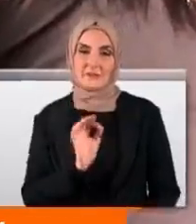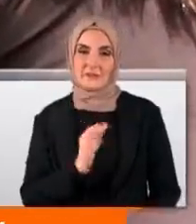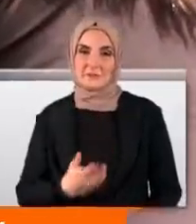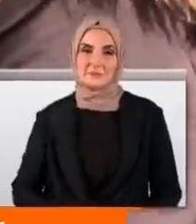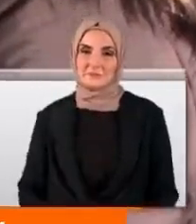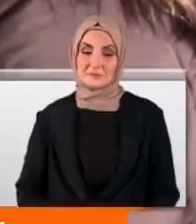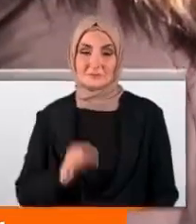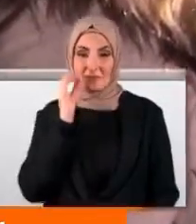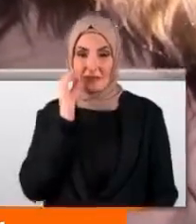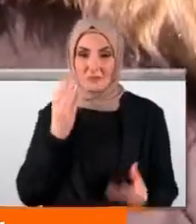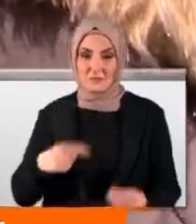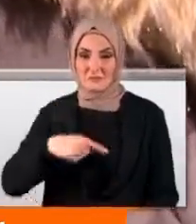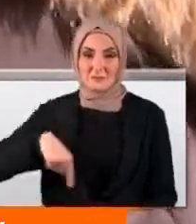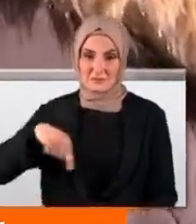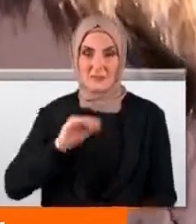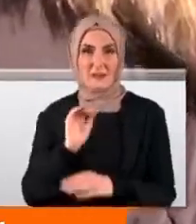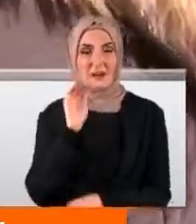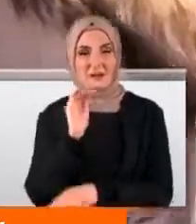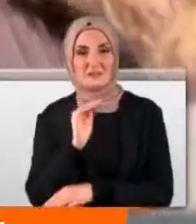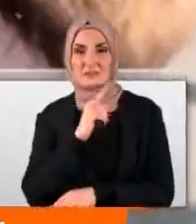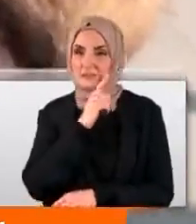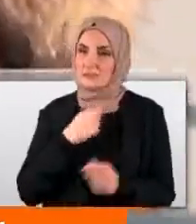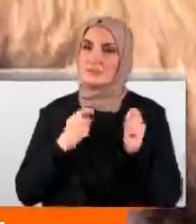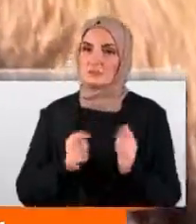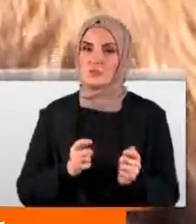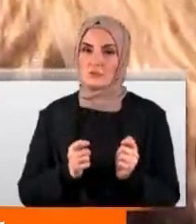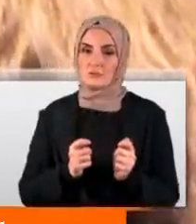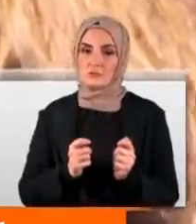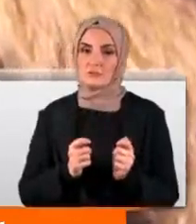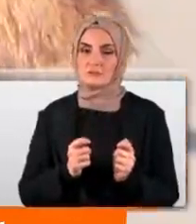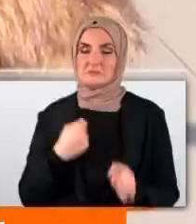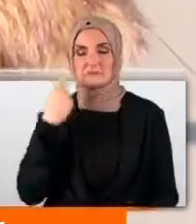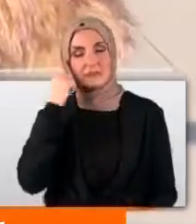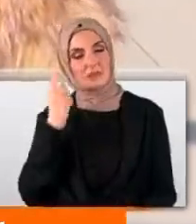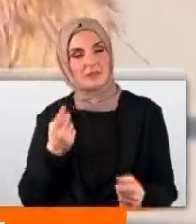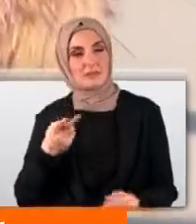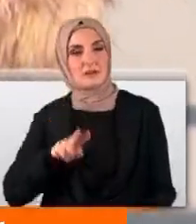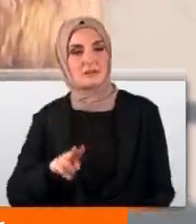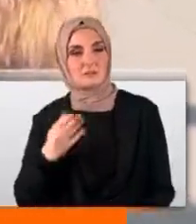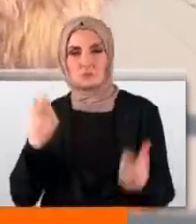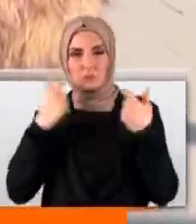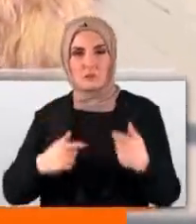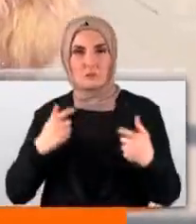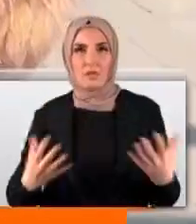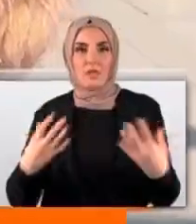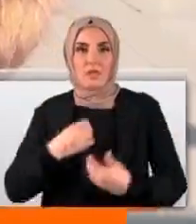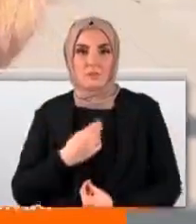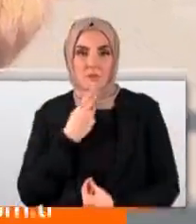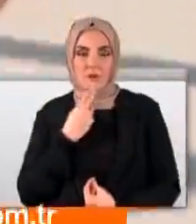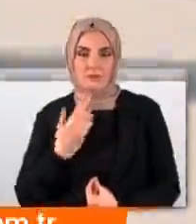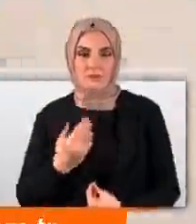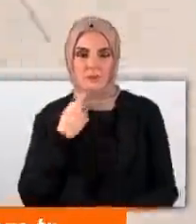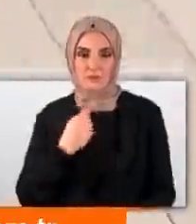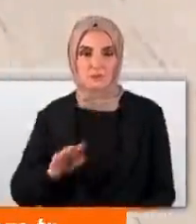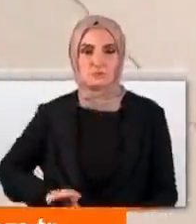Erkek olarak biz daha çok çekiyoruz hayatın yükünü. Öyle mi? Doğru mu sizce? Bence tam tersi. Bütün sorumlulukları alan kadınlar. Evet, çocuğu